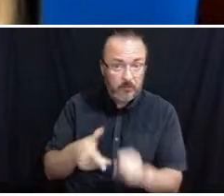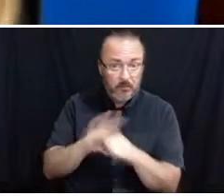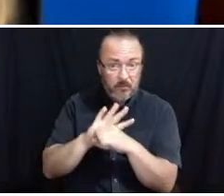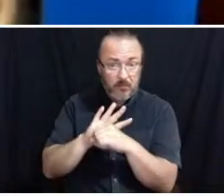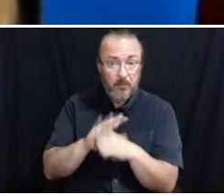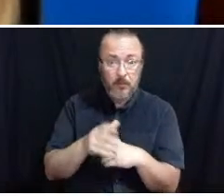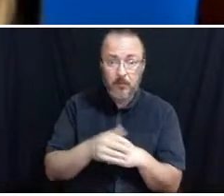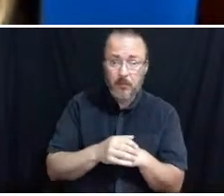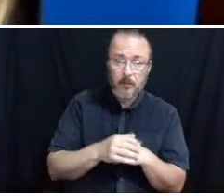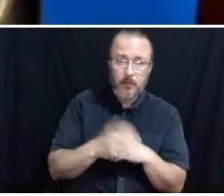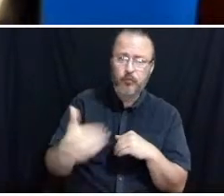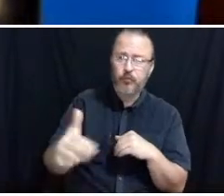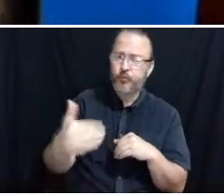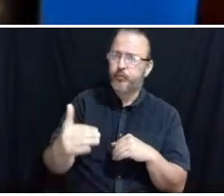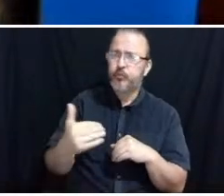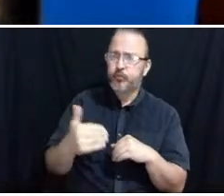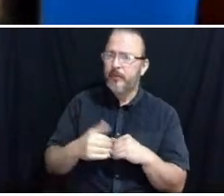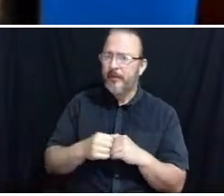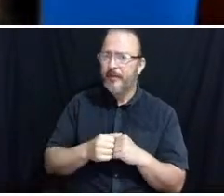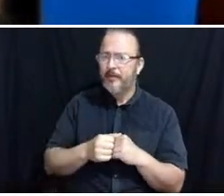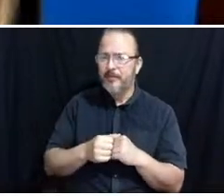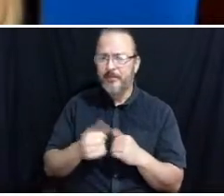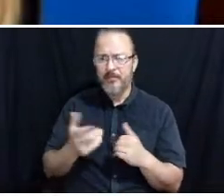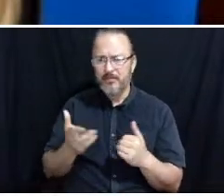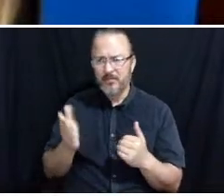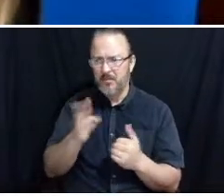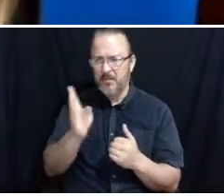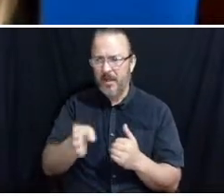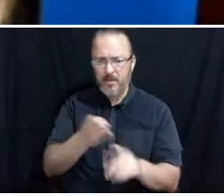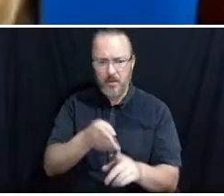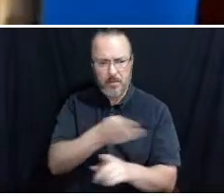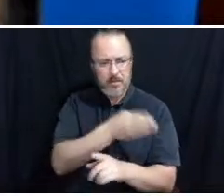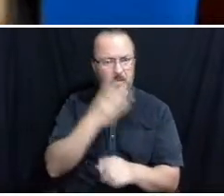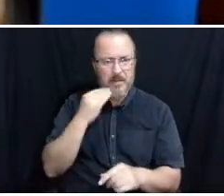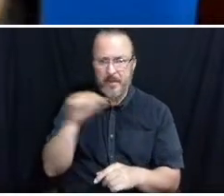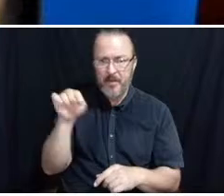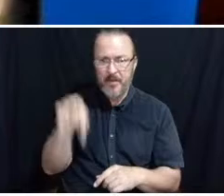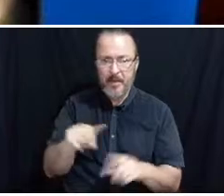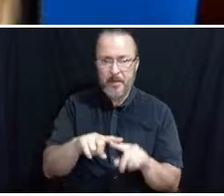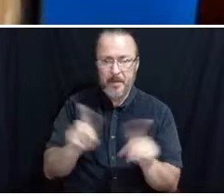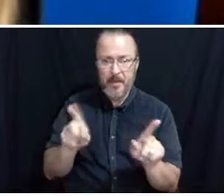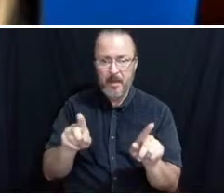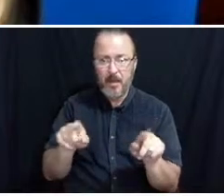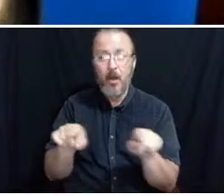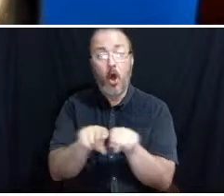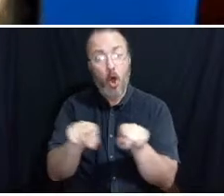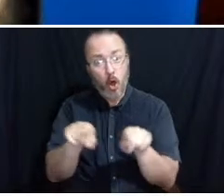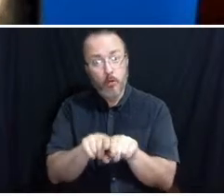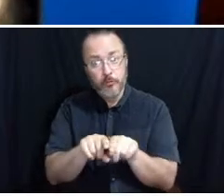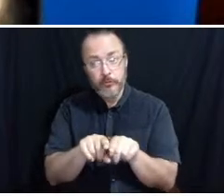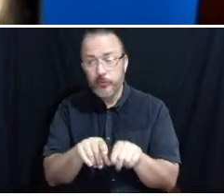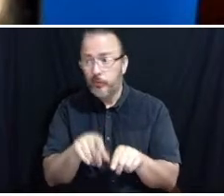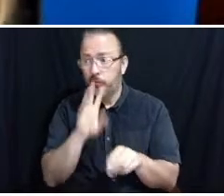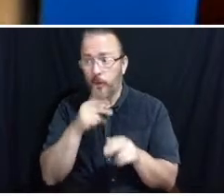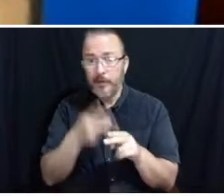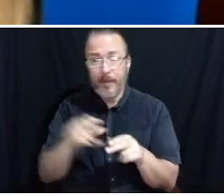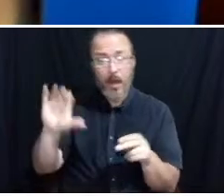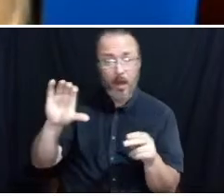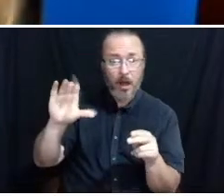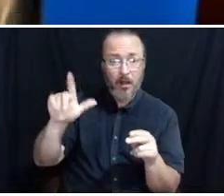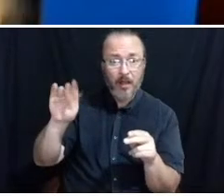qui nous oblige à vivre dans des situations sans précédent, mais on peut également évoquer les changements climatiques, les